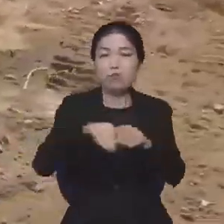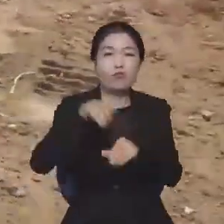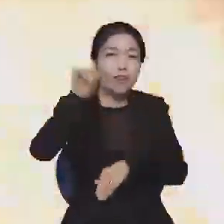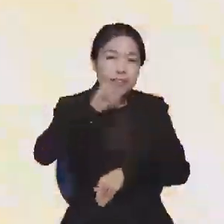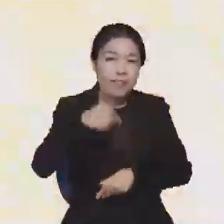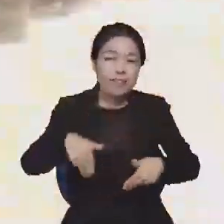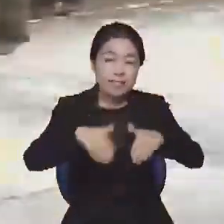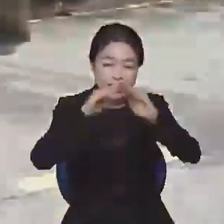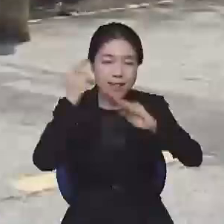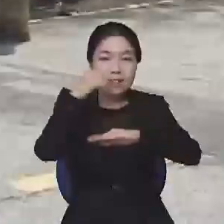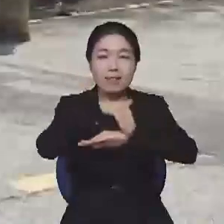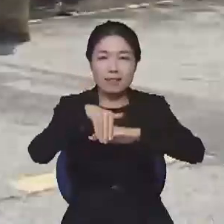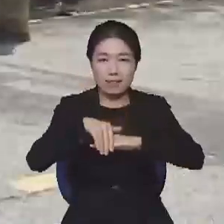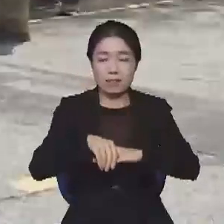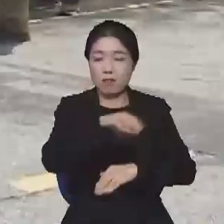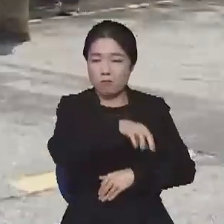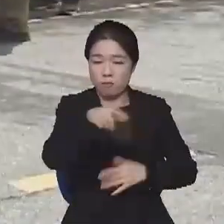계획입니다.